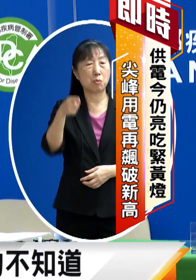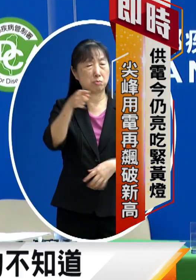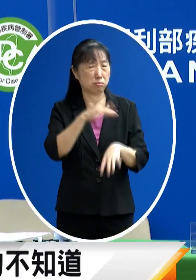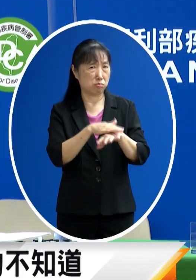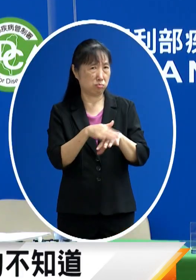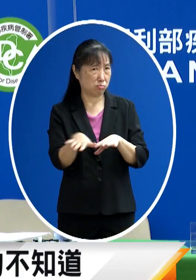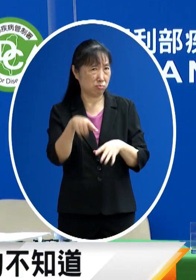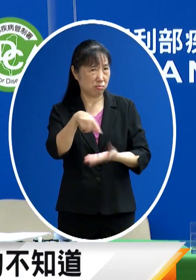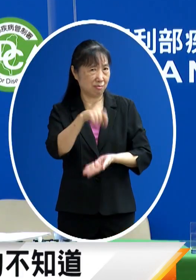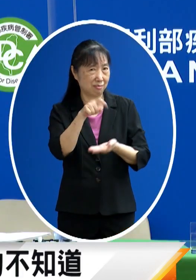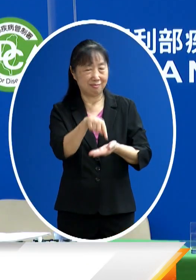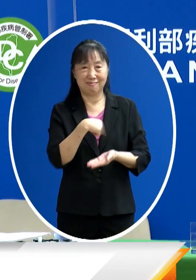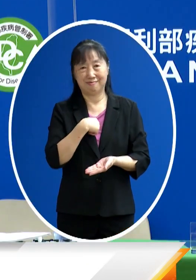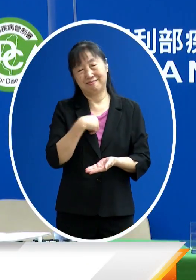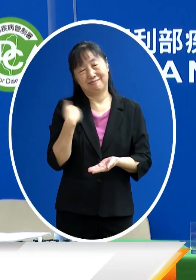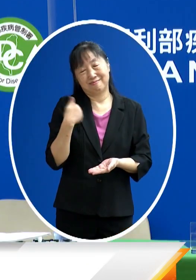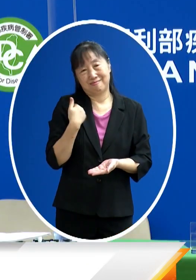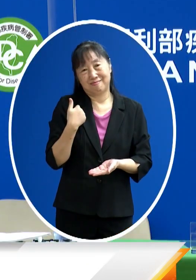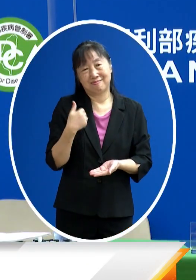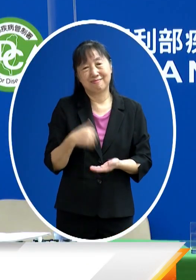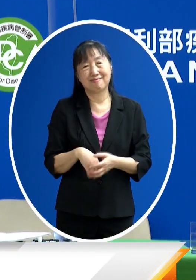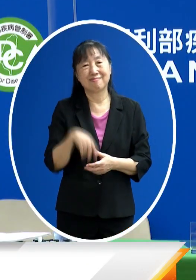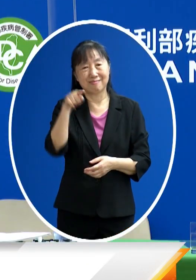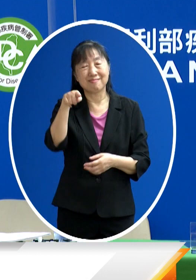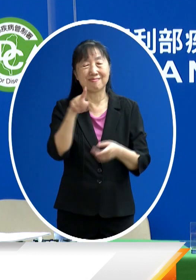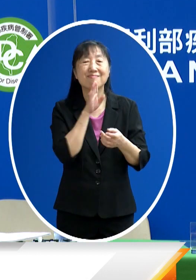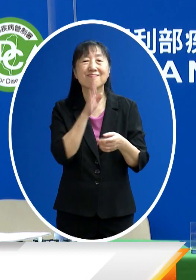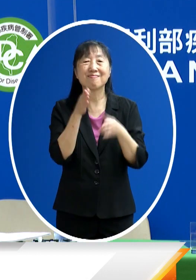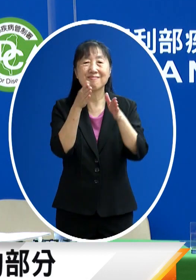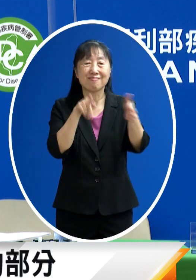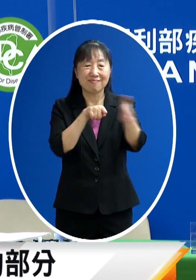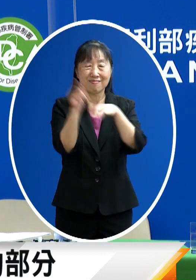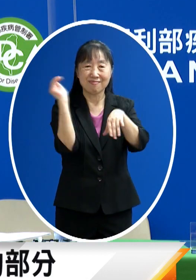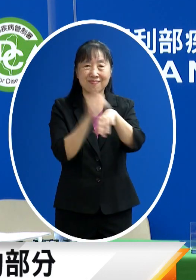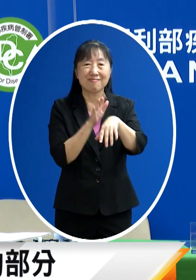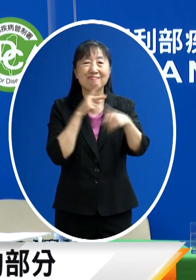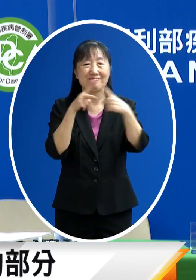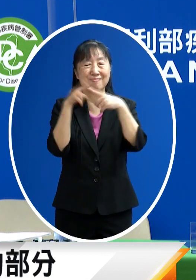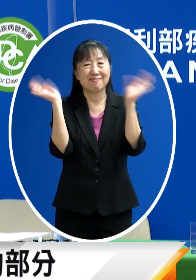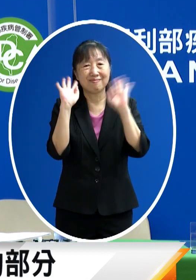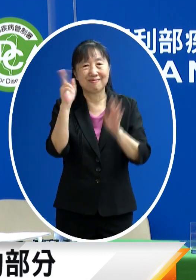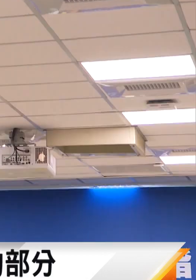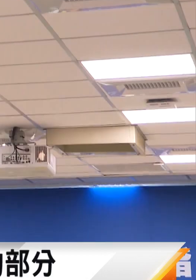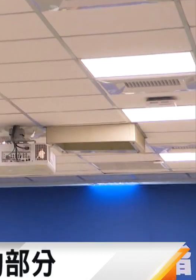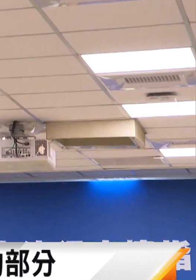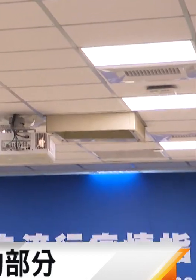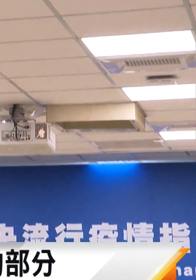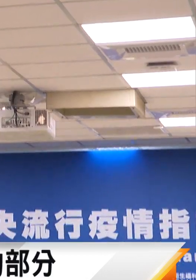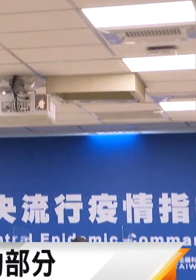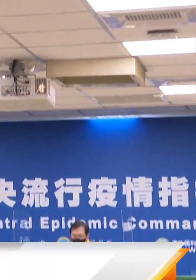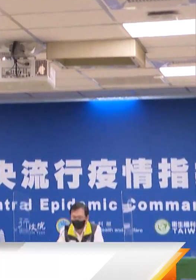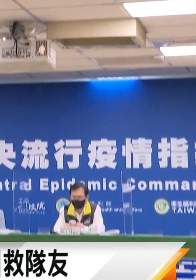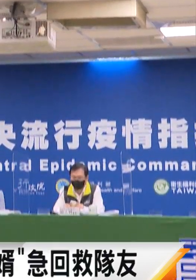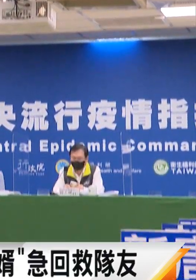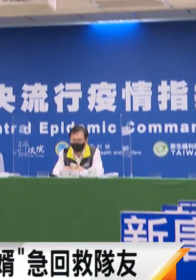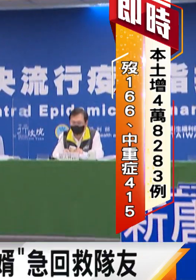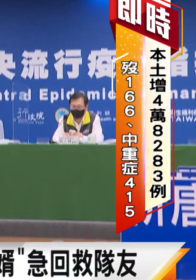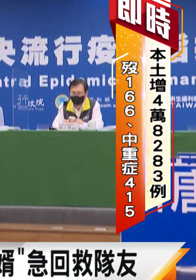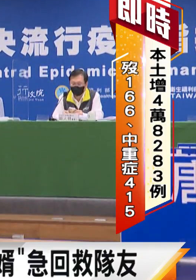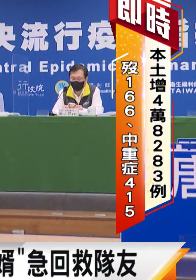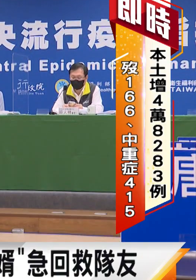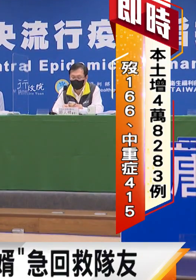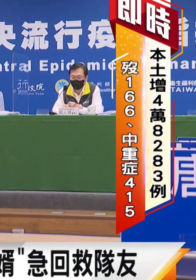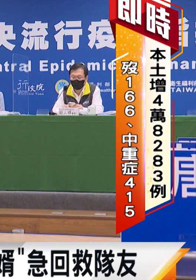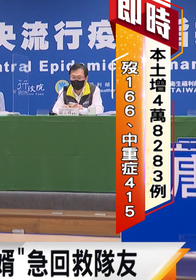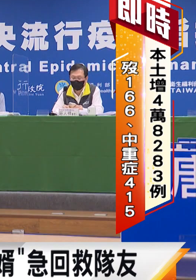我就真的不知道。他可能是小儿科的啦，他可能比较不清楚成人的部分。对， 虽说是开玩笑，怎么听起来有